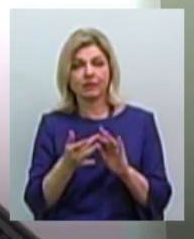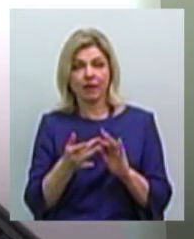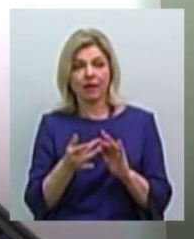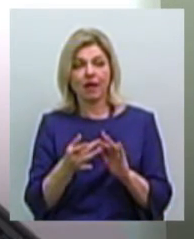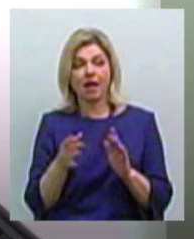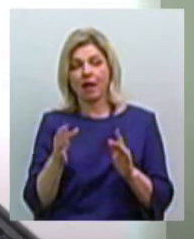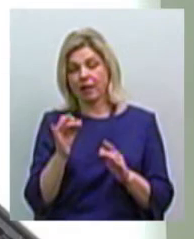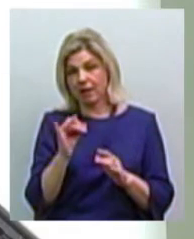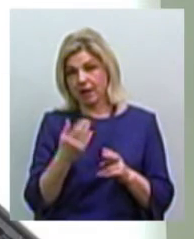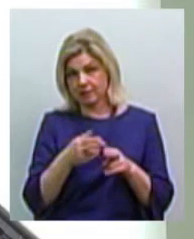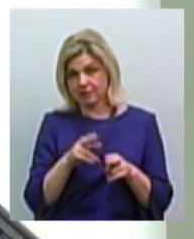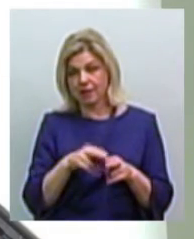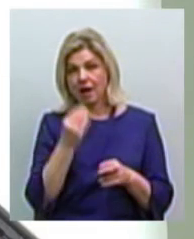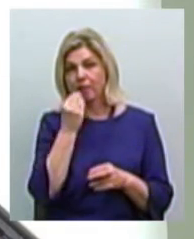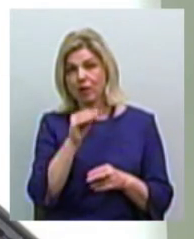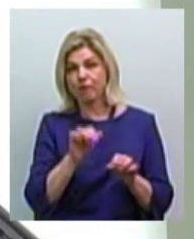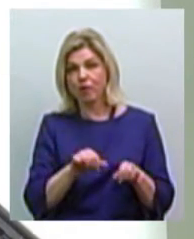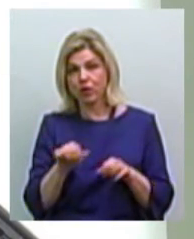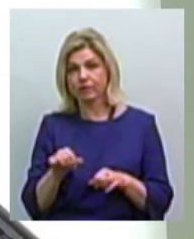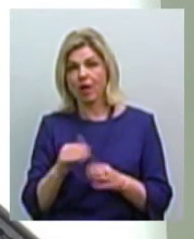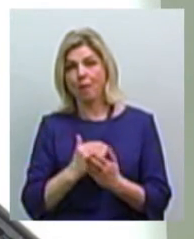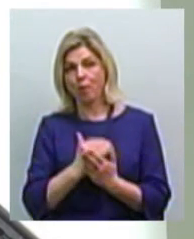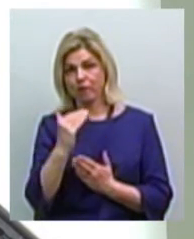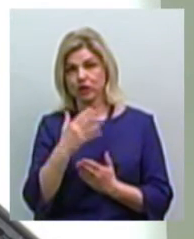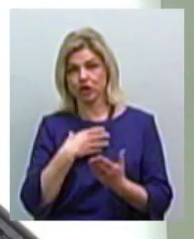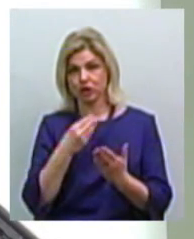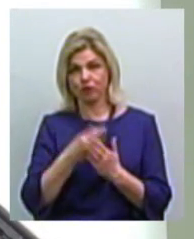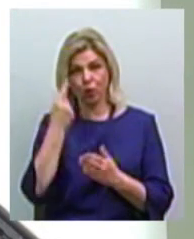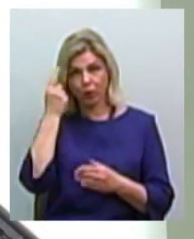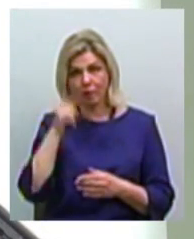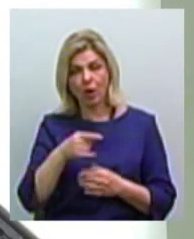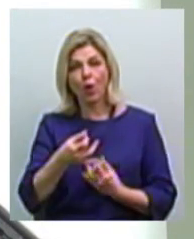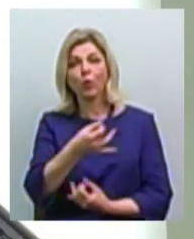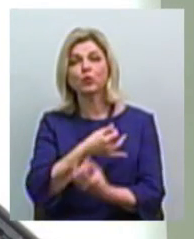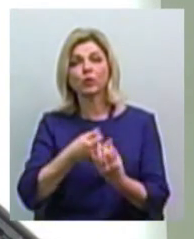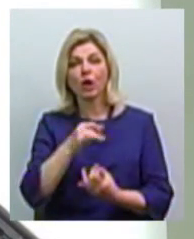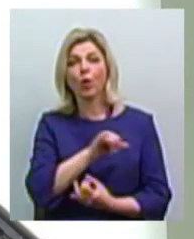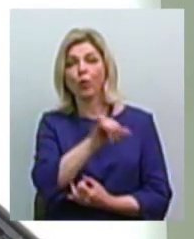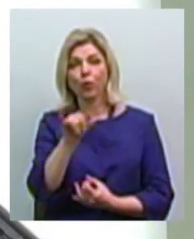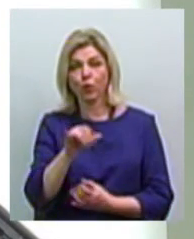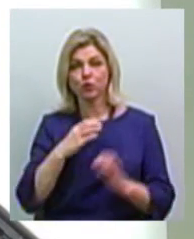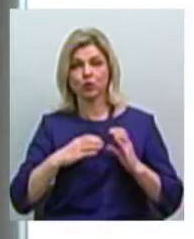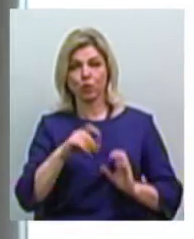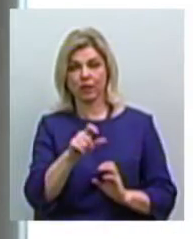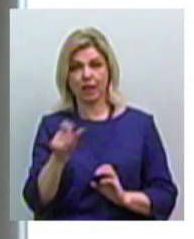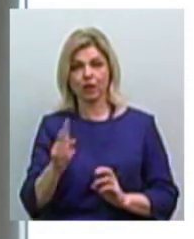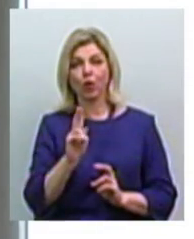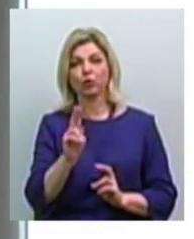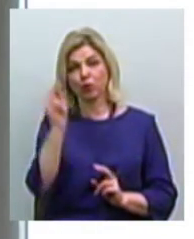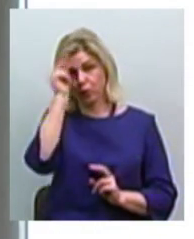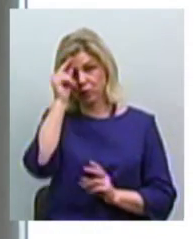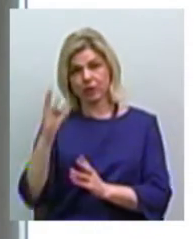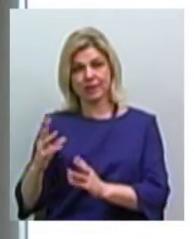гарна можливість підвищити власні навички, а у консультації студентів, які навчаються разом зі мною, я вважаю, що